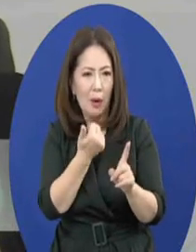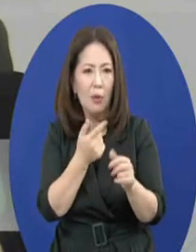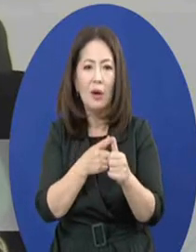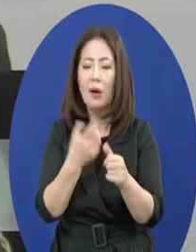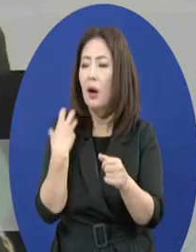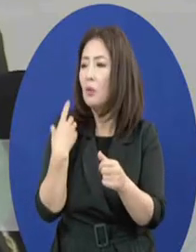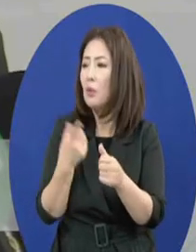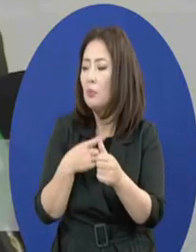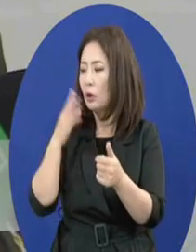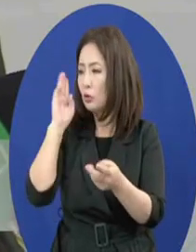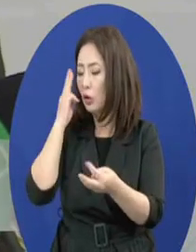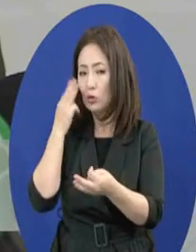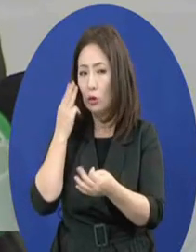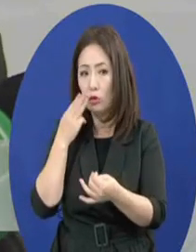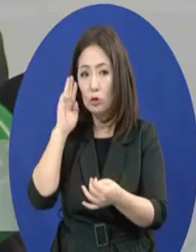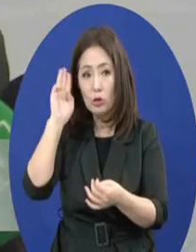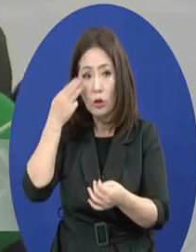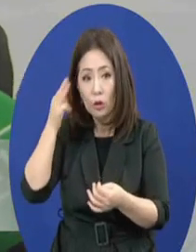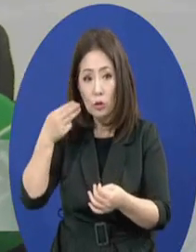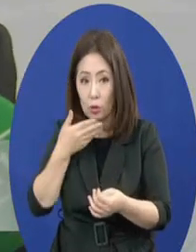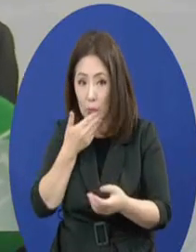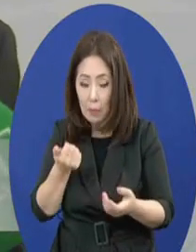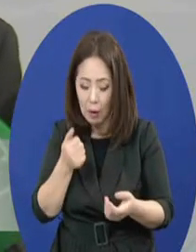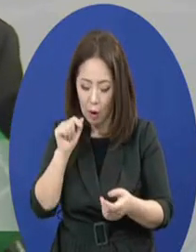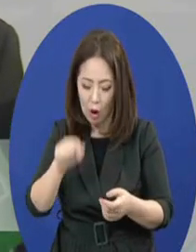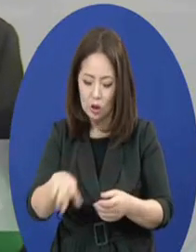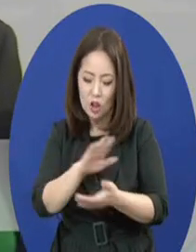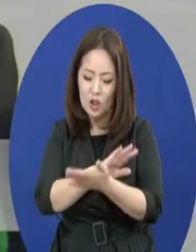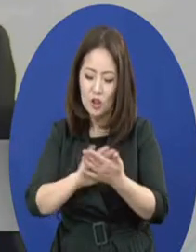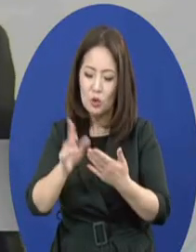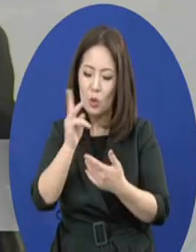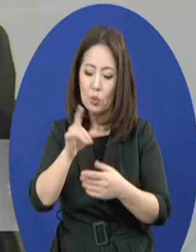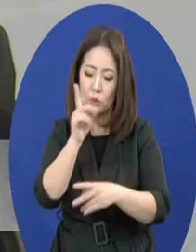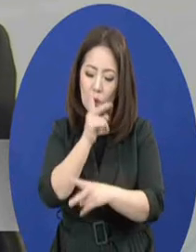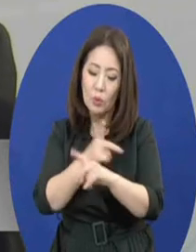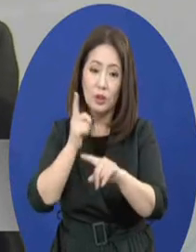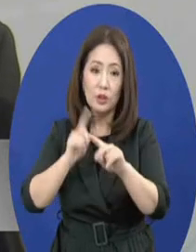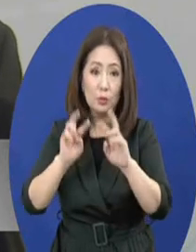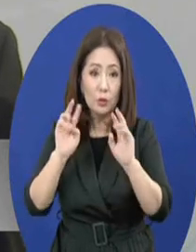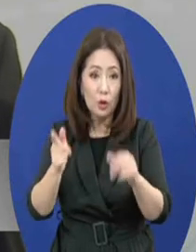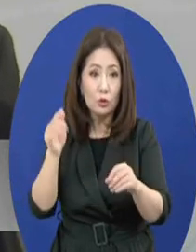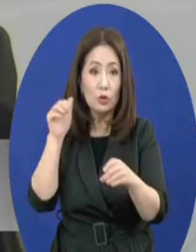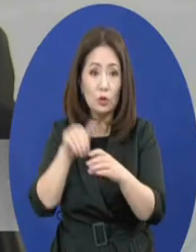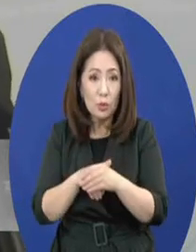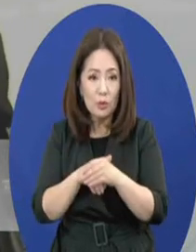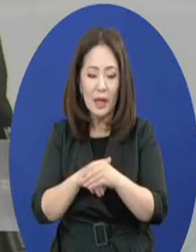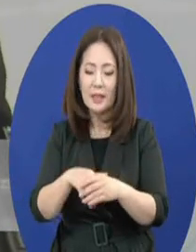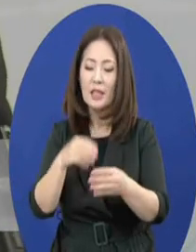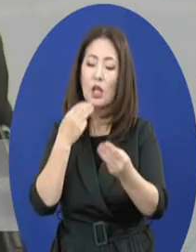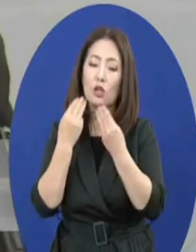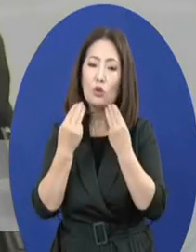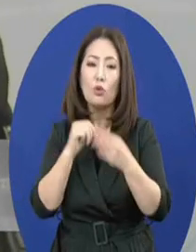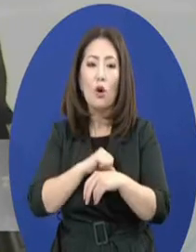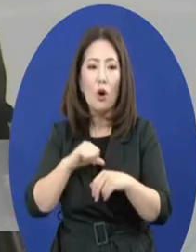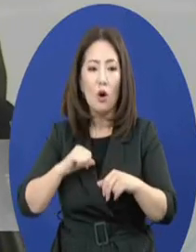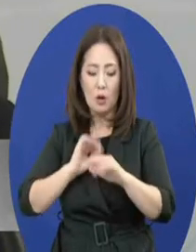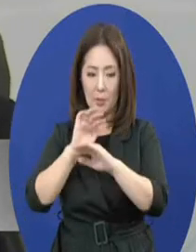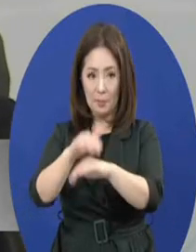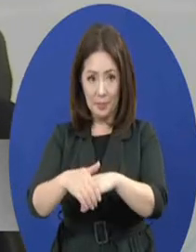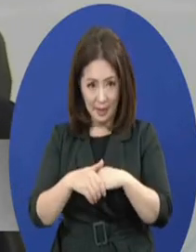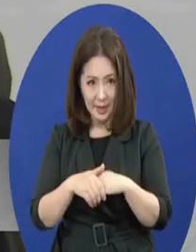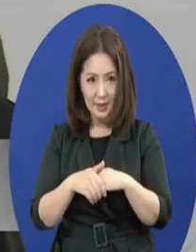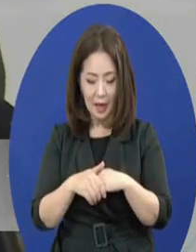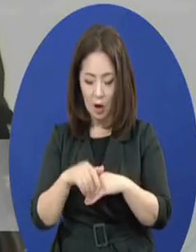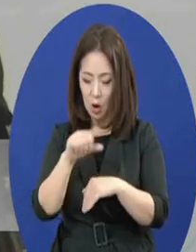Ийм байдал үүсчихсэн. Тэгэхээр шинэ үндсэн хуулийн нэмэлт өөрчлөлтөөр бид нэр энийг шүүх өөрөө бидаасан байдлынхаа